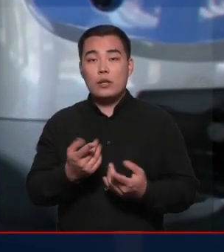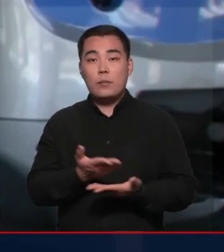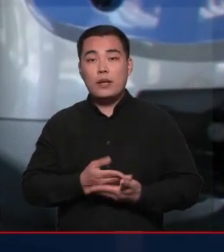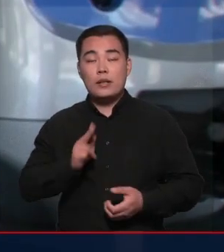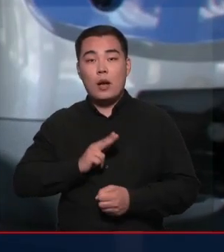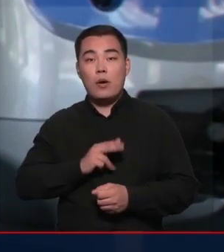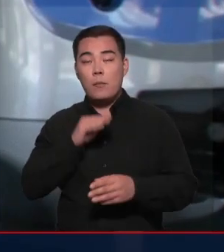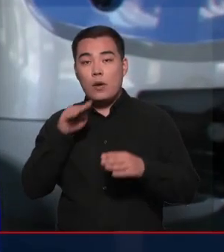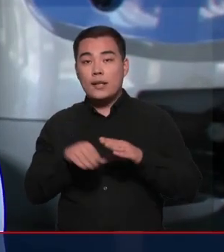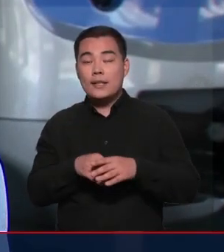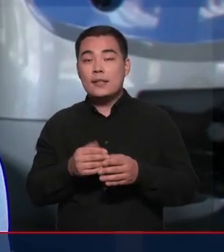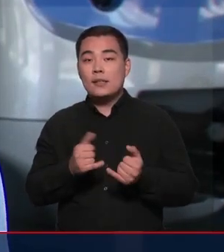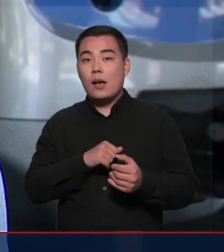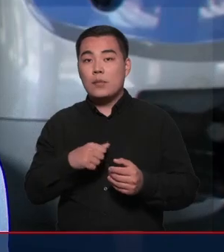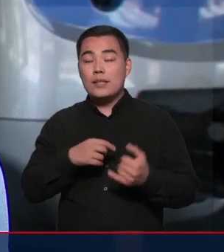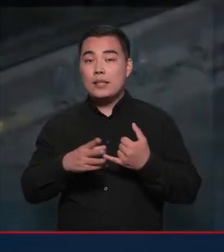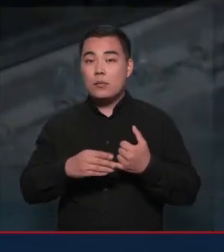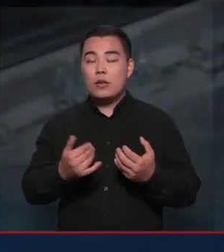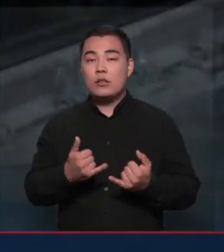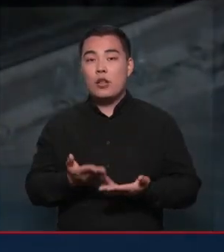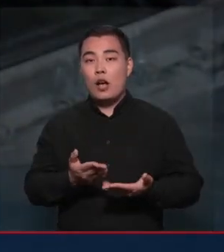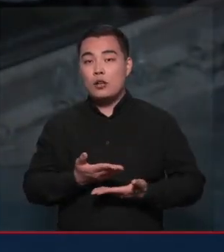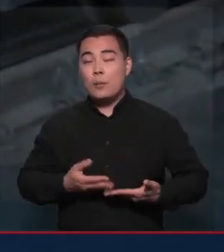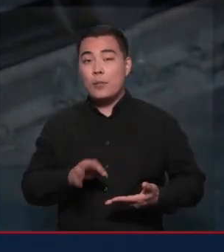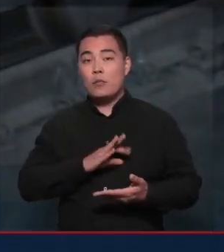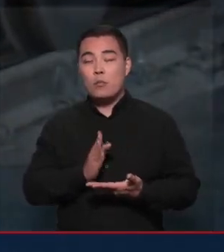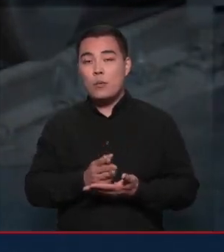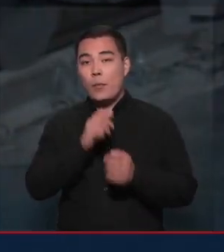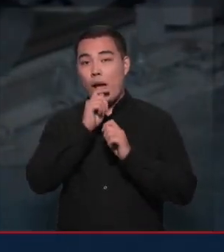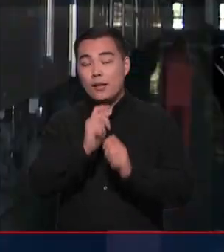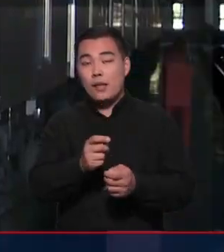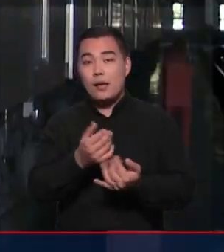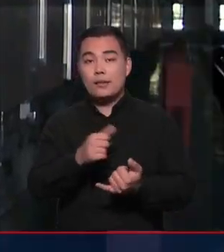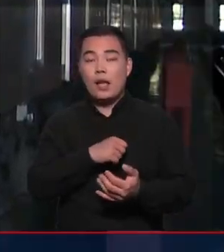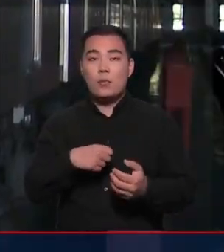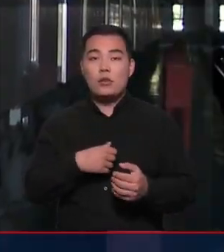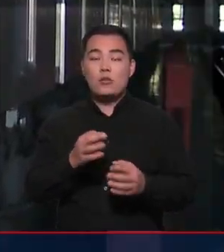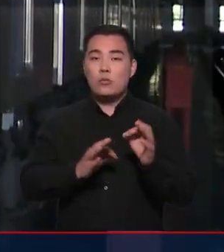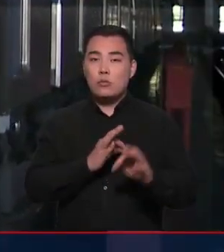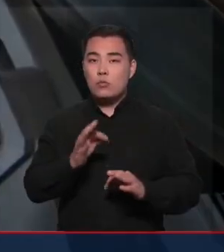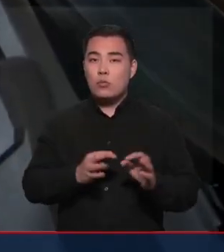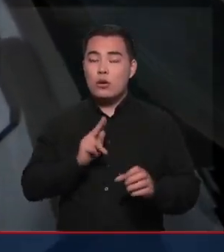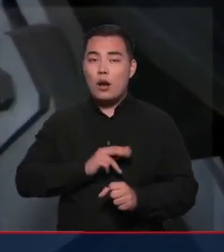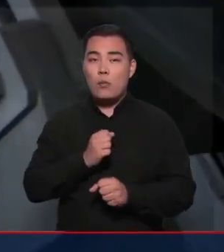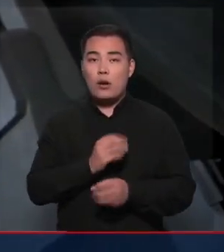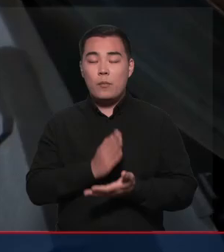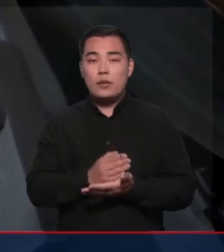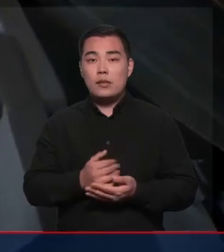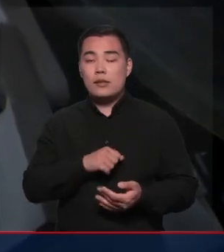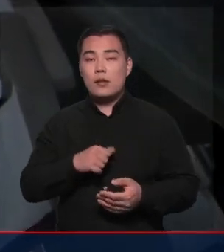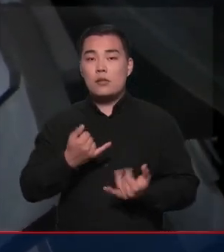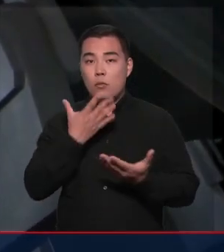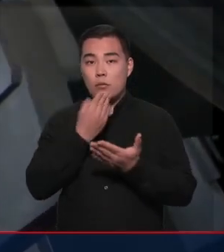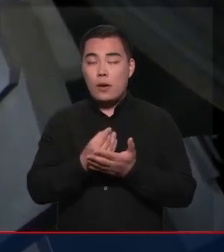под землей. Думаю, что наш статус вырастет. Работа здесь кипит круглые сутки, ведь метро – это целая подземная транспортная система,